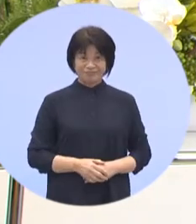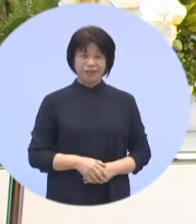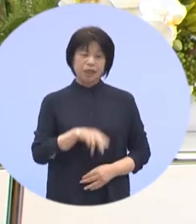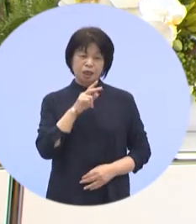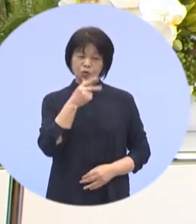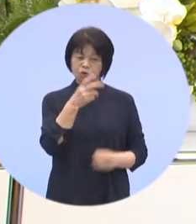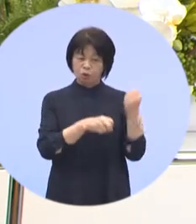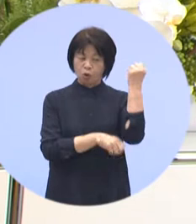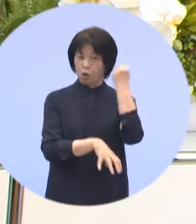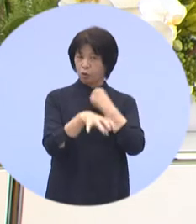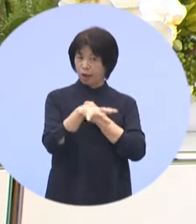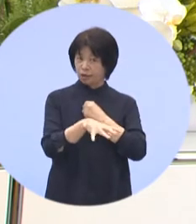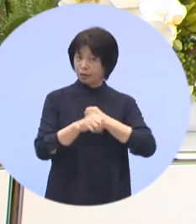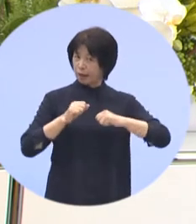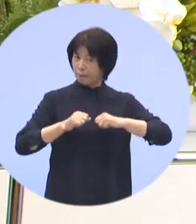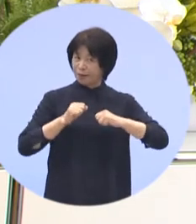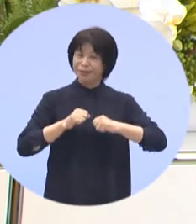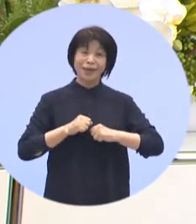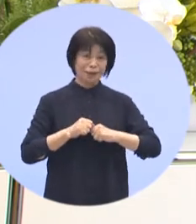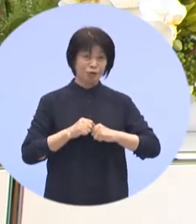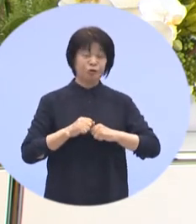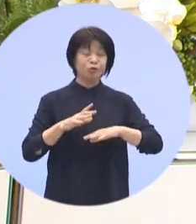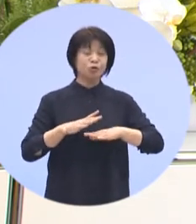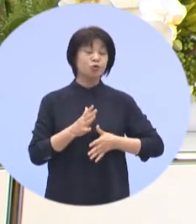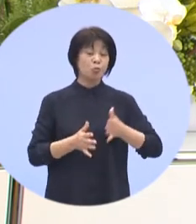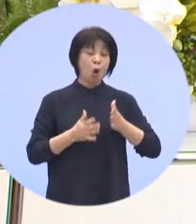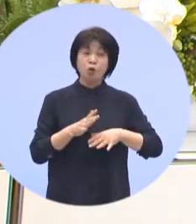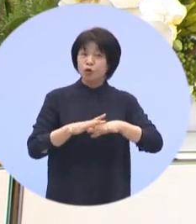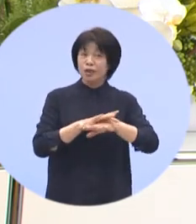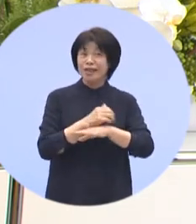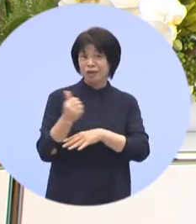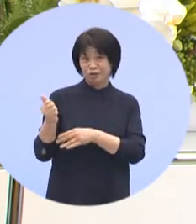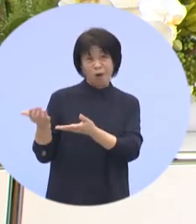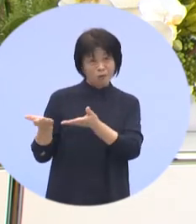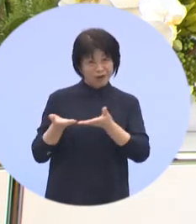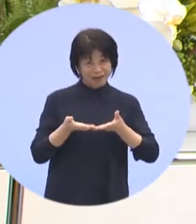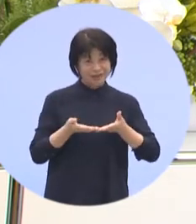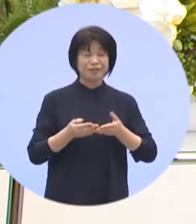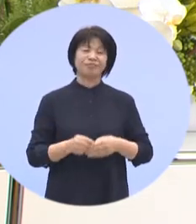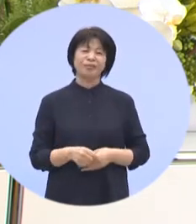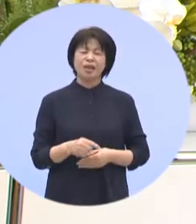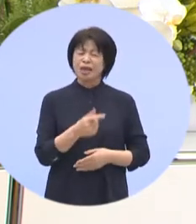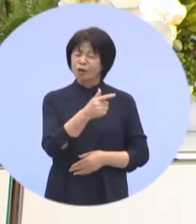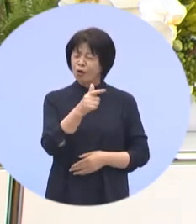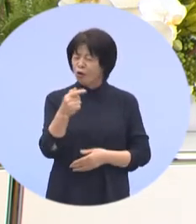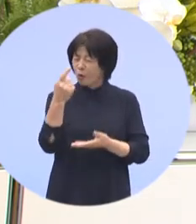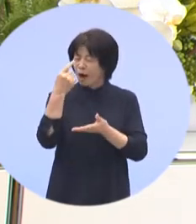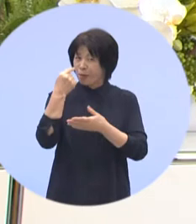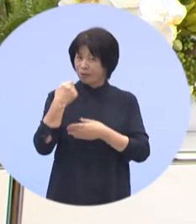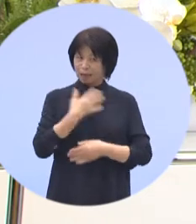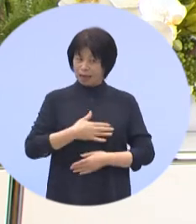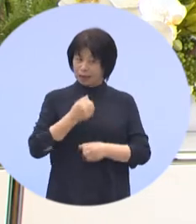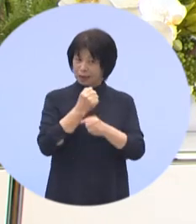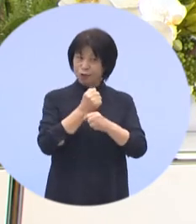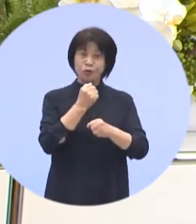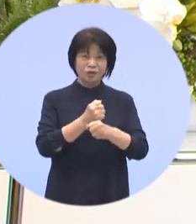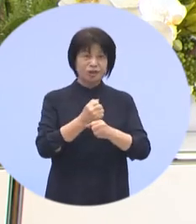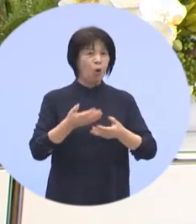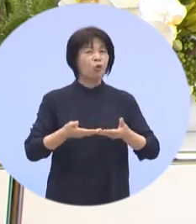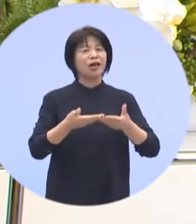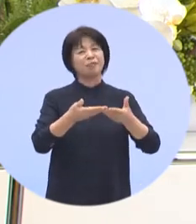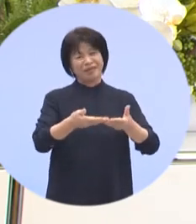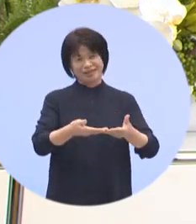市を拠点に活躍するスポーツ選手たちを迎え、スポーツ選手から学ぶ体づくりをテーマにお送りしました